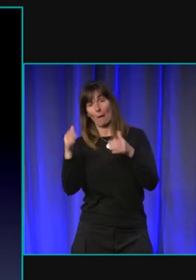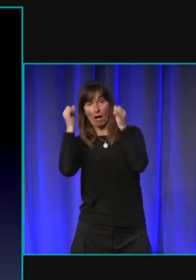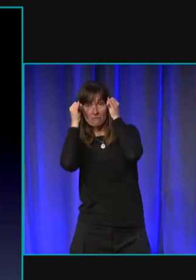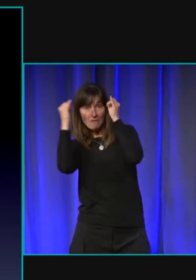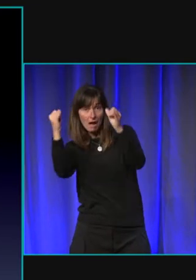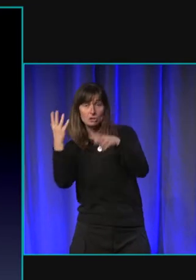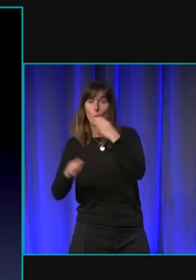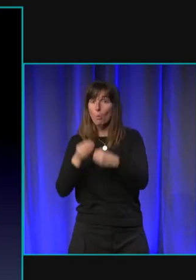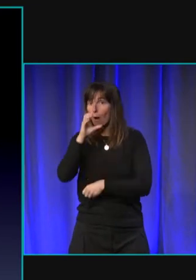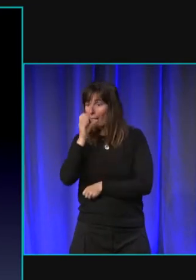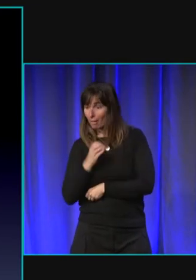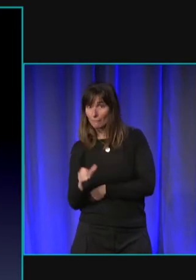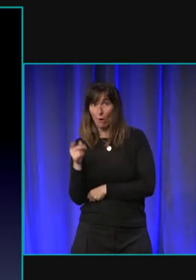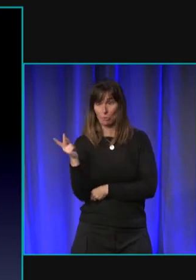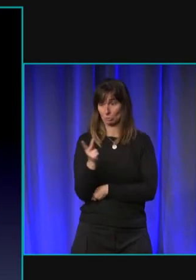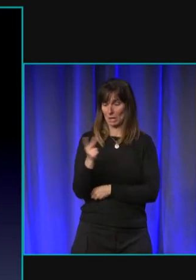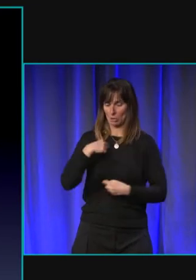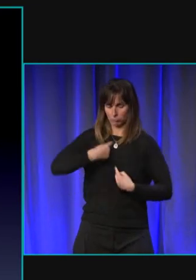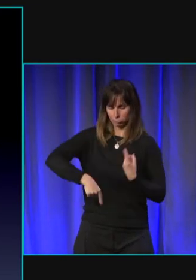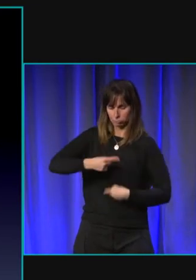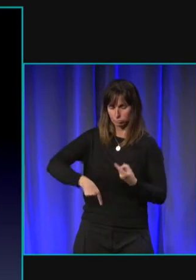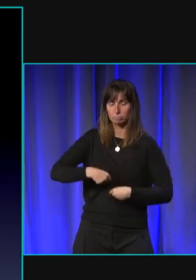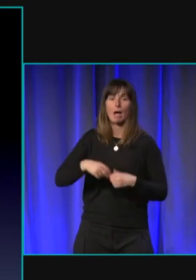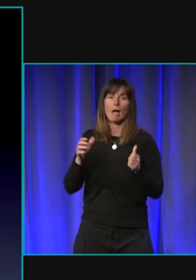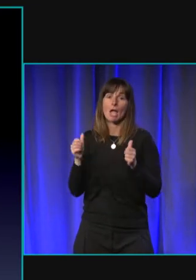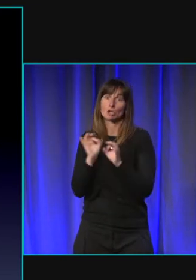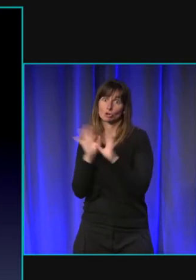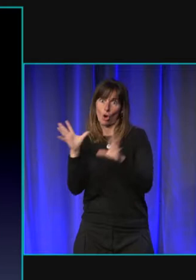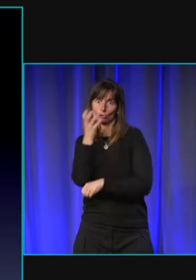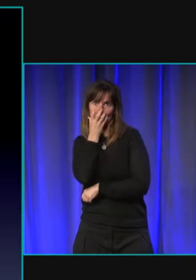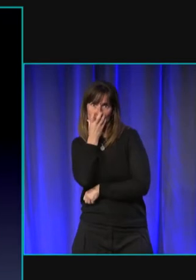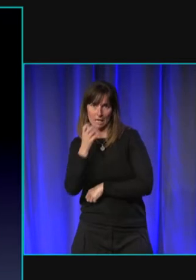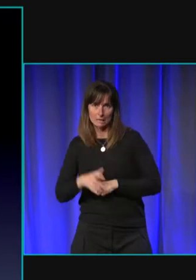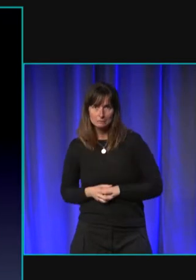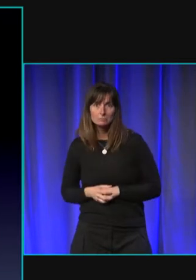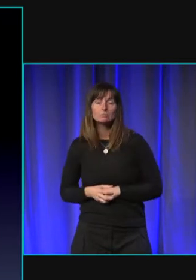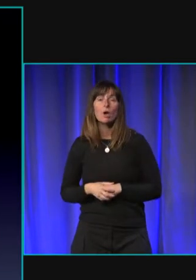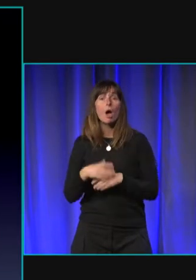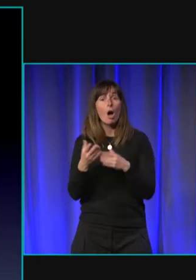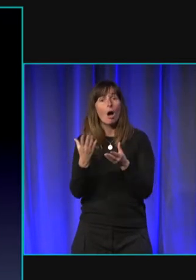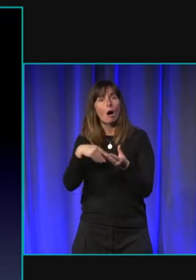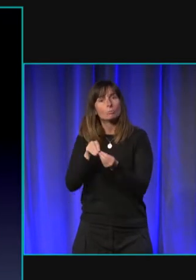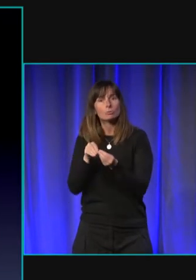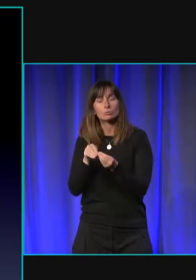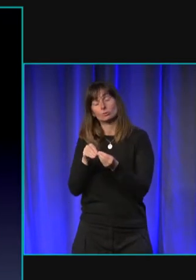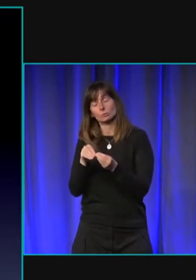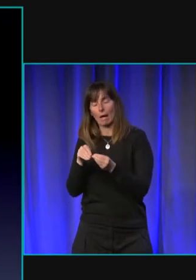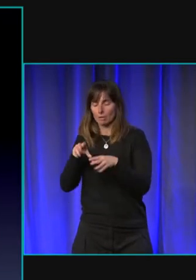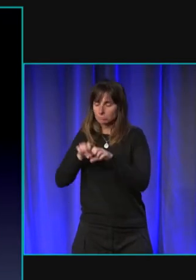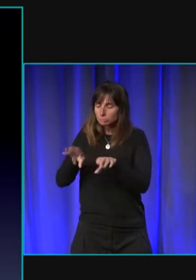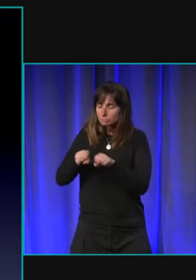ou même un éléphant, a un métabolisme anaérobie ou glycolytique, hein, anaérobie lactique en